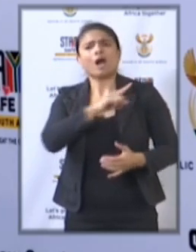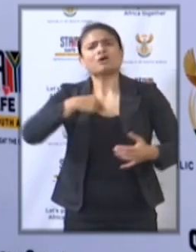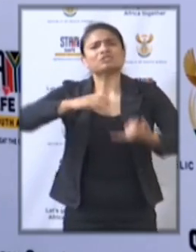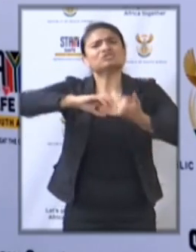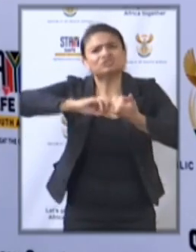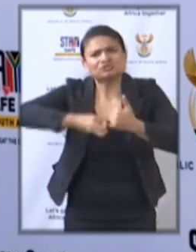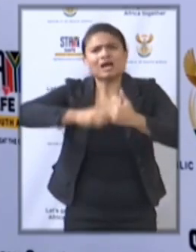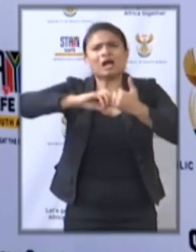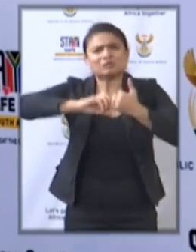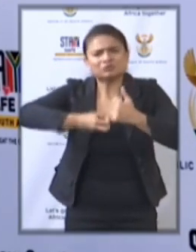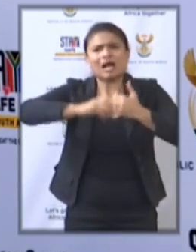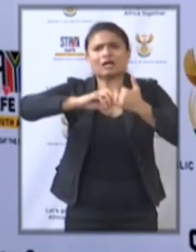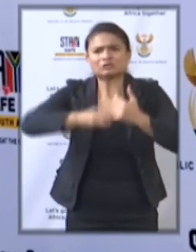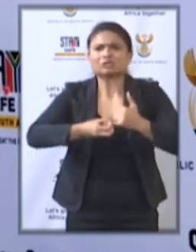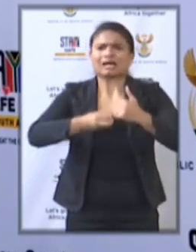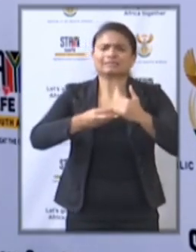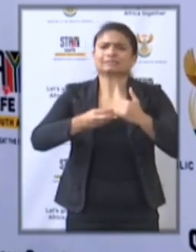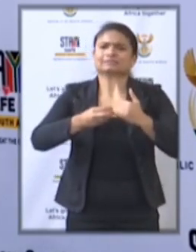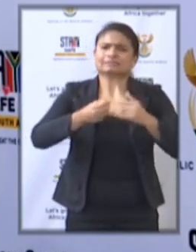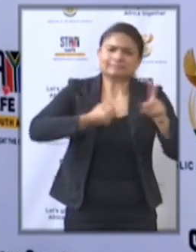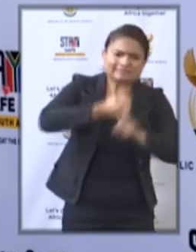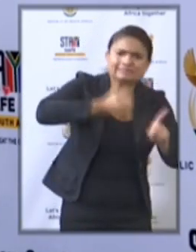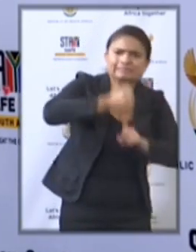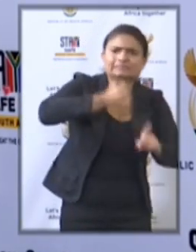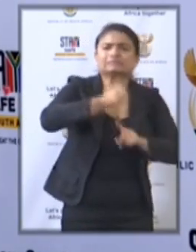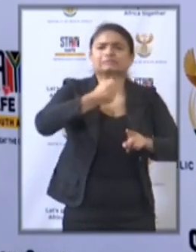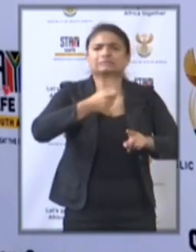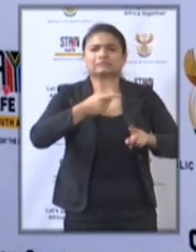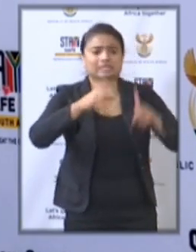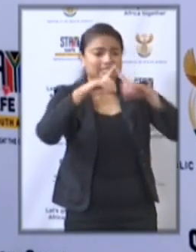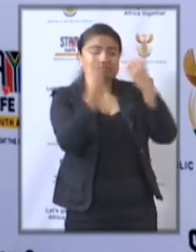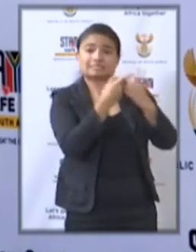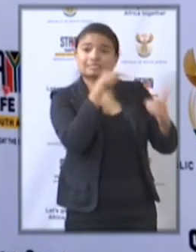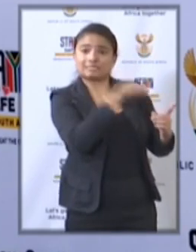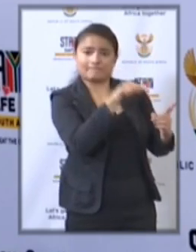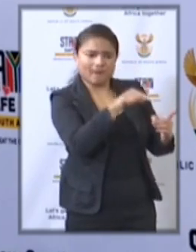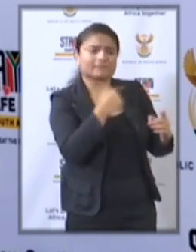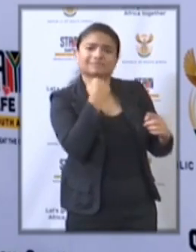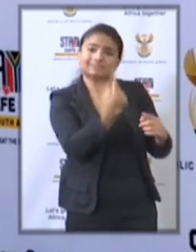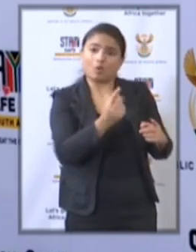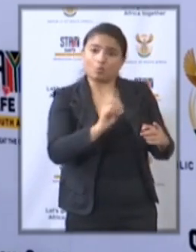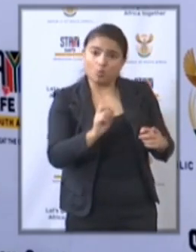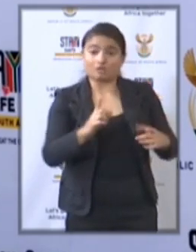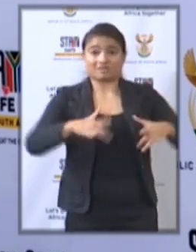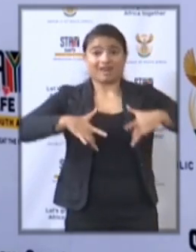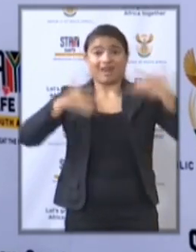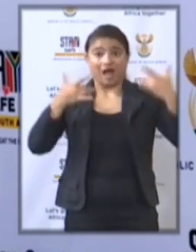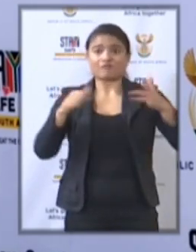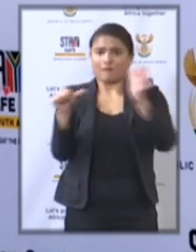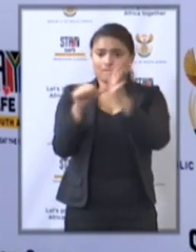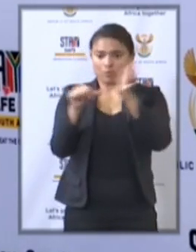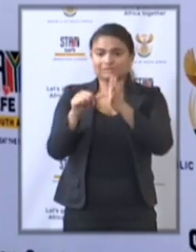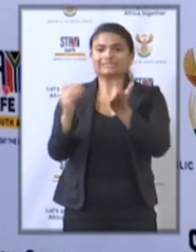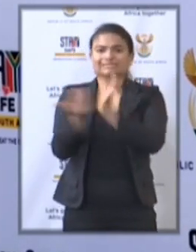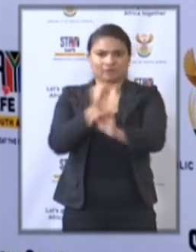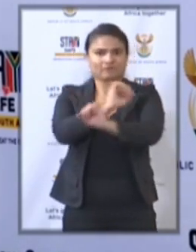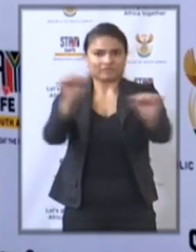wethu sithi ke into esisebenzela phezulu kwayo sithi asindise impilo, kodwa futhi sizama ukuthi unyaka wokufunda